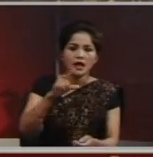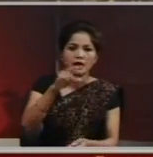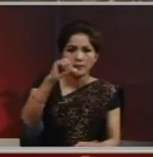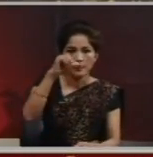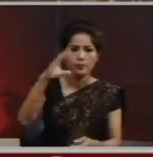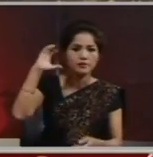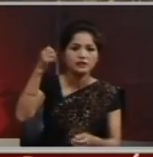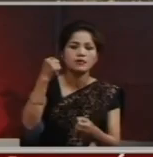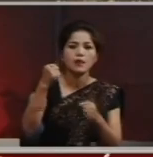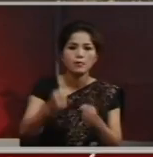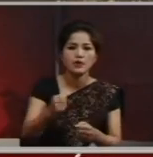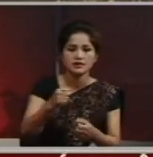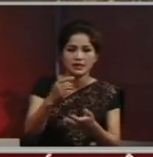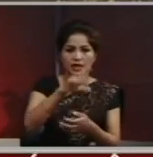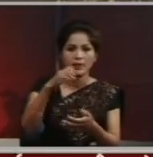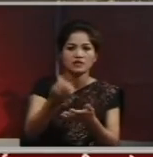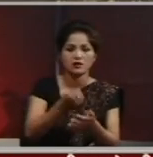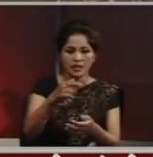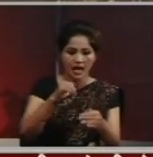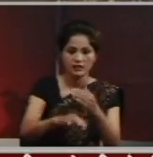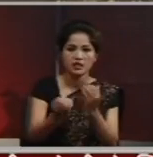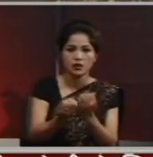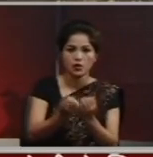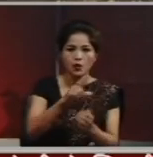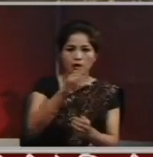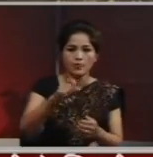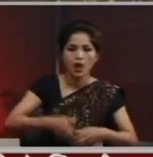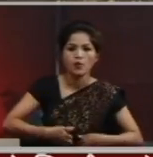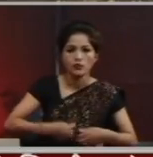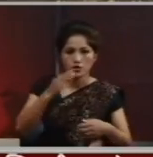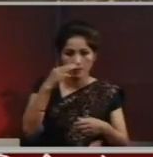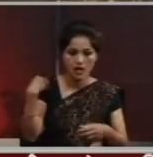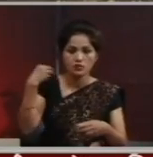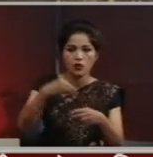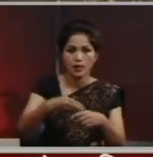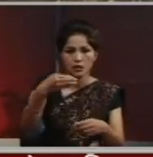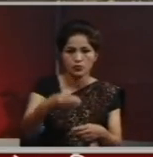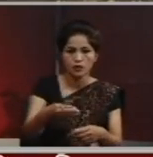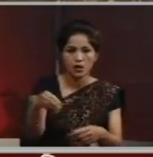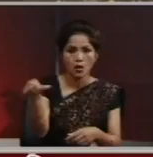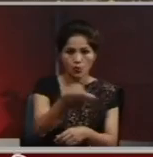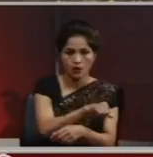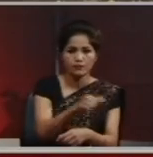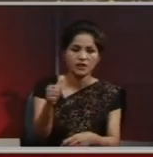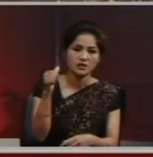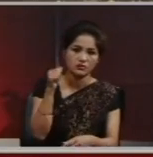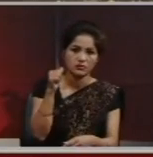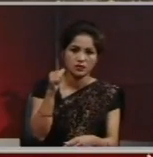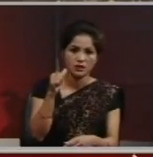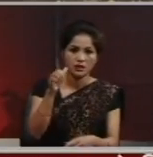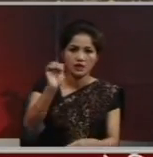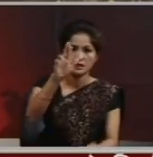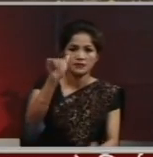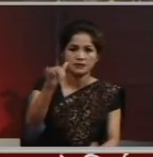नेपाली सङ्घ एनआरएनले आयोजना गरेको नेपाल महोत्सवमा सहभागी हुन मन्त्री महत हिजो